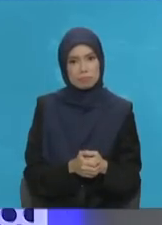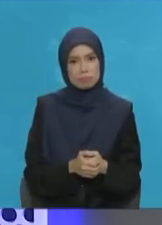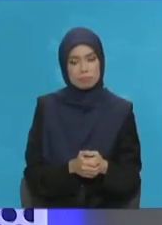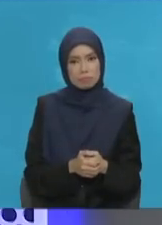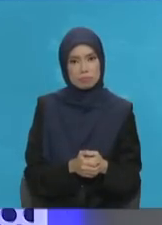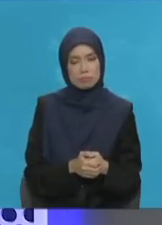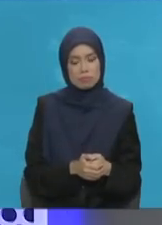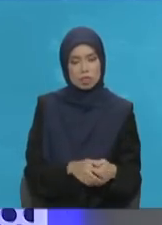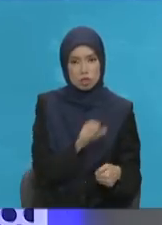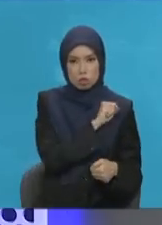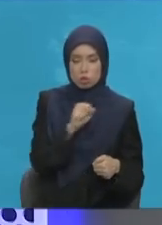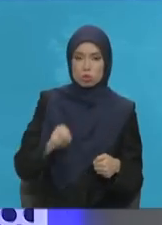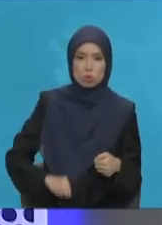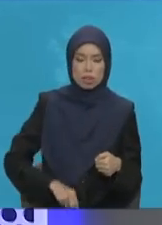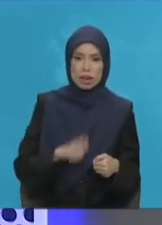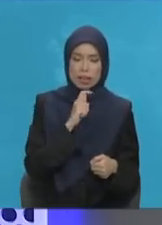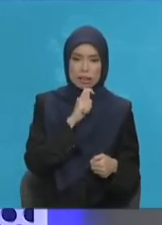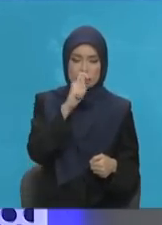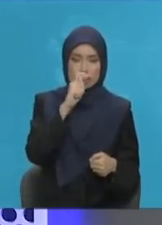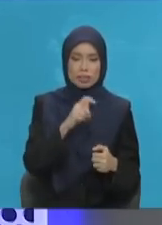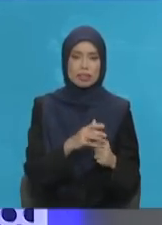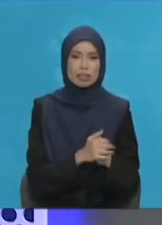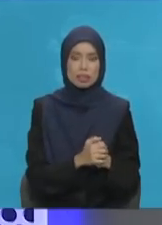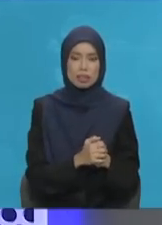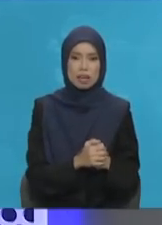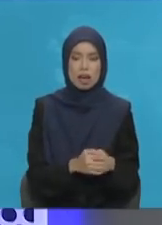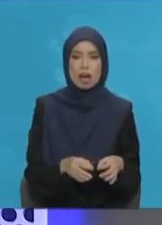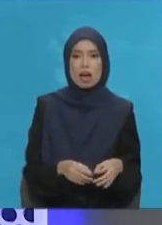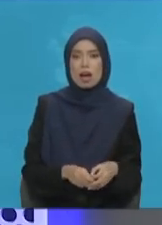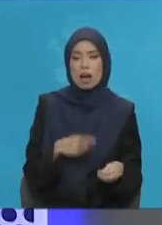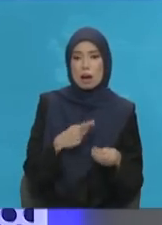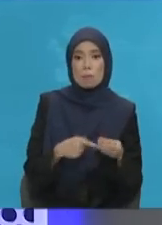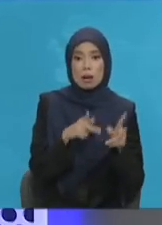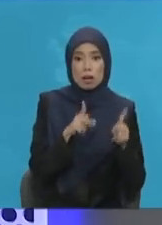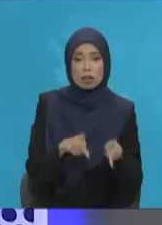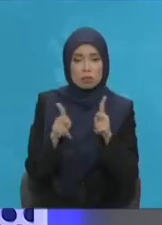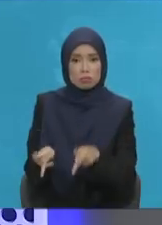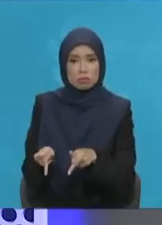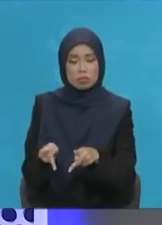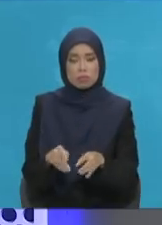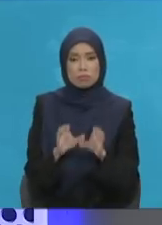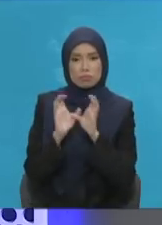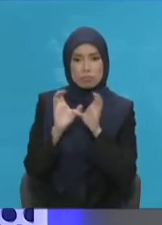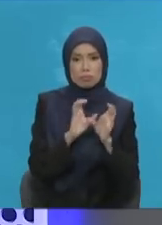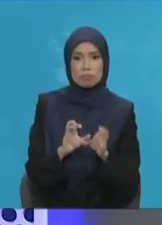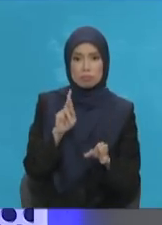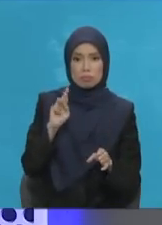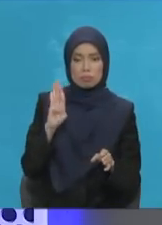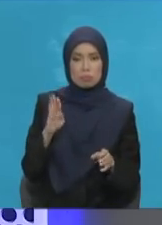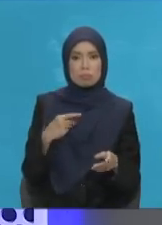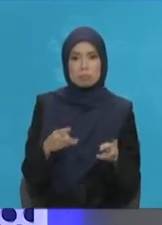Baginda juga bertitah menekankan semua segi pengurusan Arbi mesti beragam untuk mencapai tahap